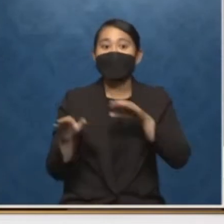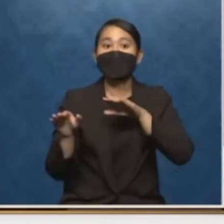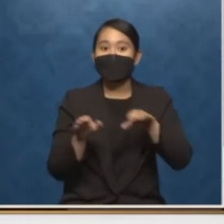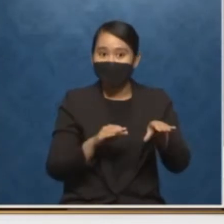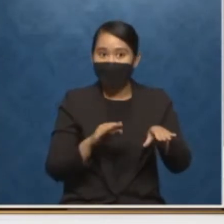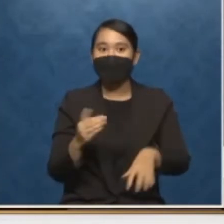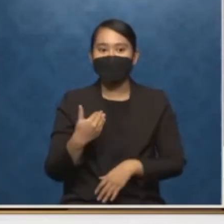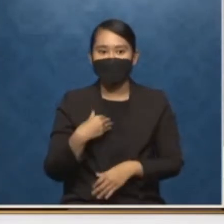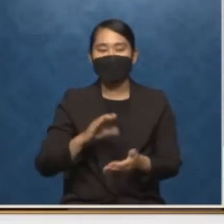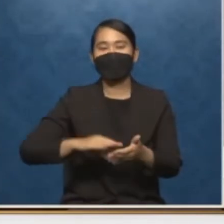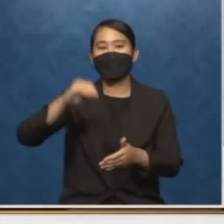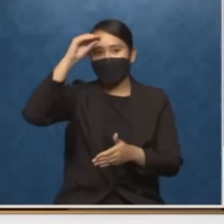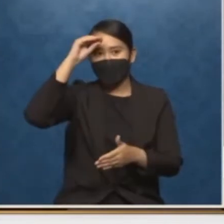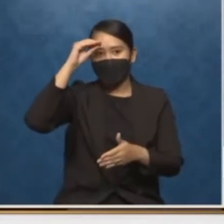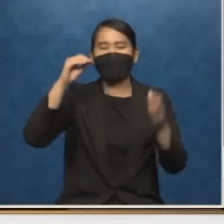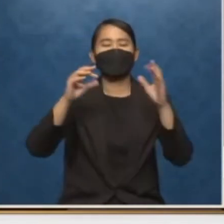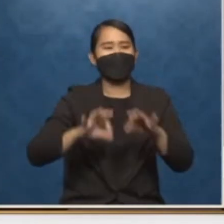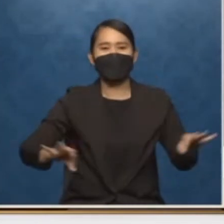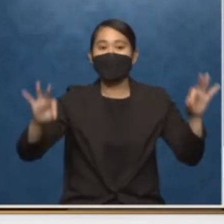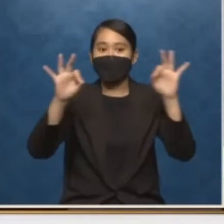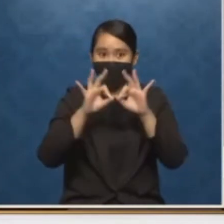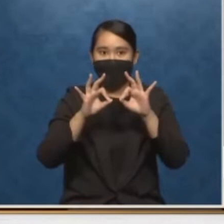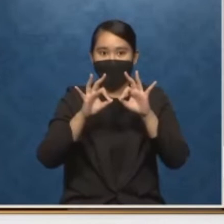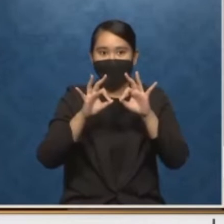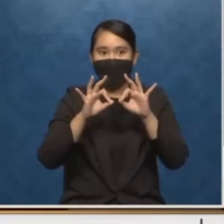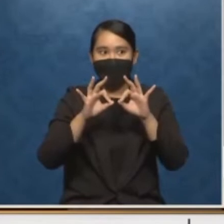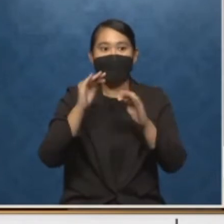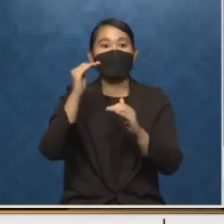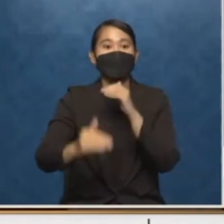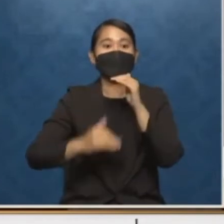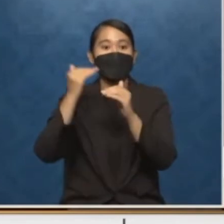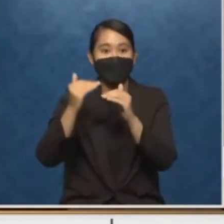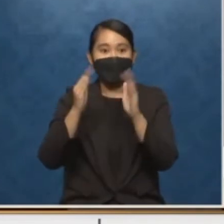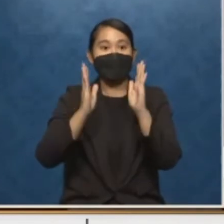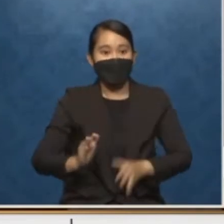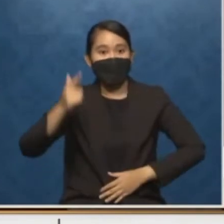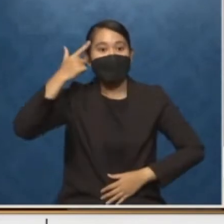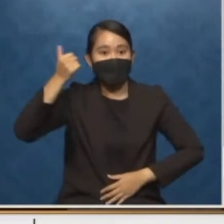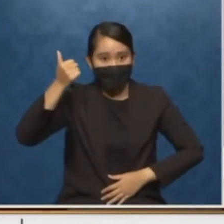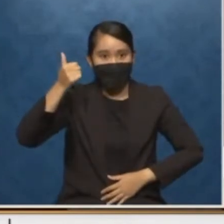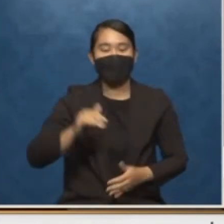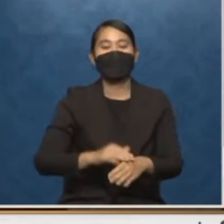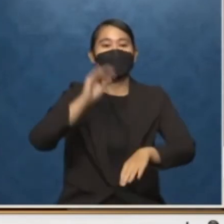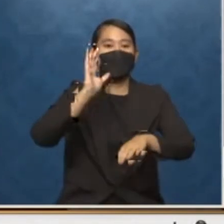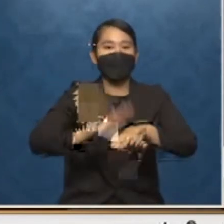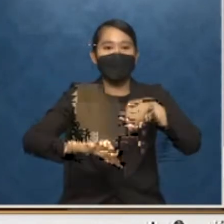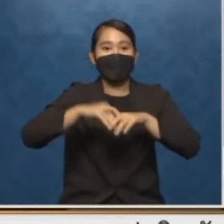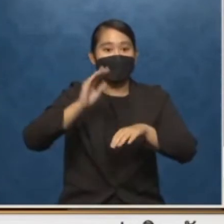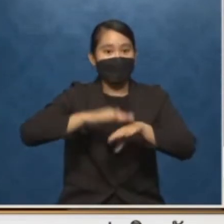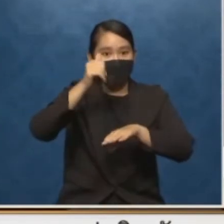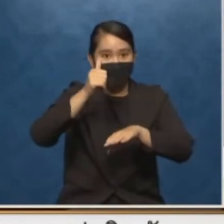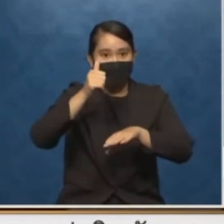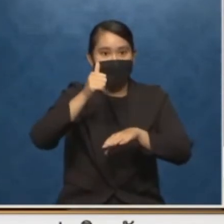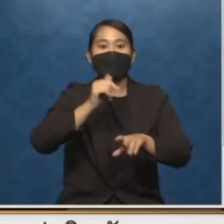ศึกษาเป็นหัวใจสำคัญของพัฒนาคนโดยเฉพาะฝีมือเรื่องการเทคนิคเรื่องการผ